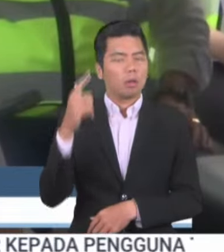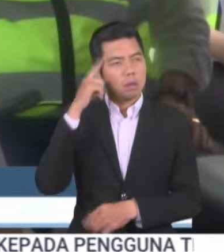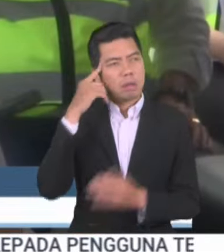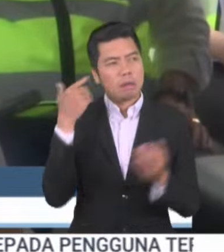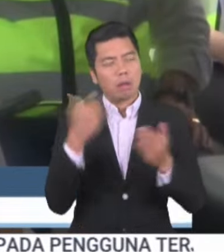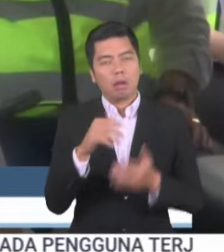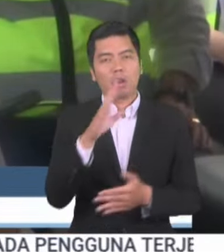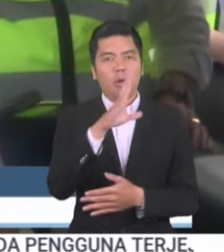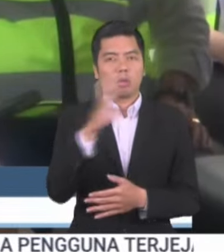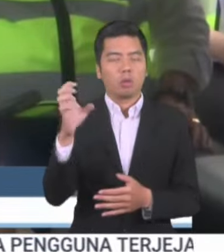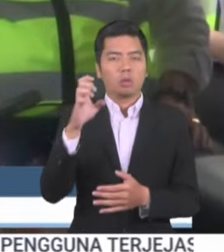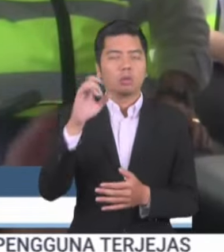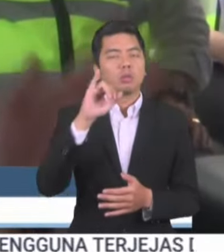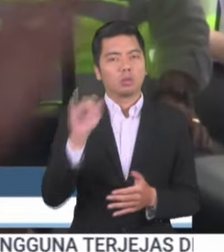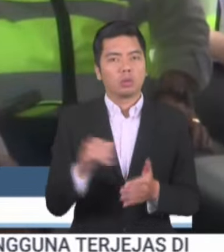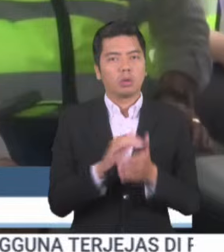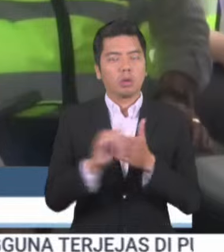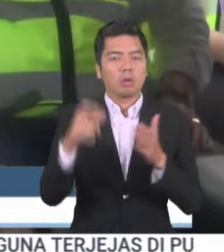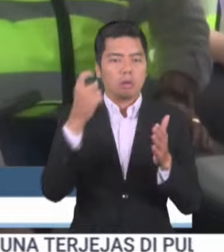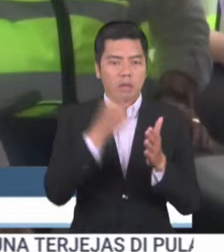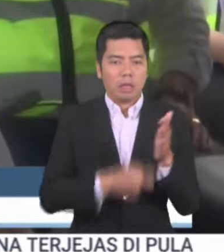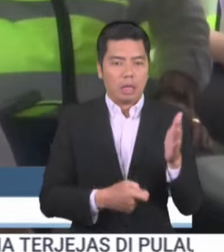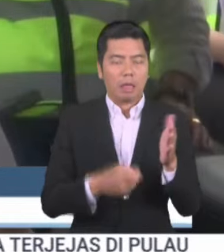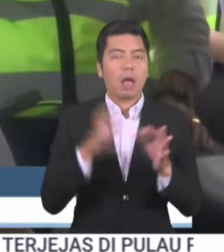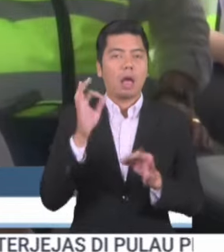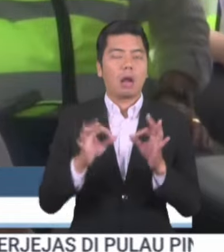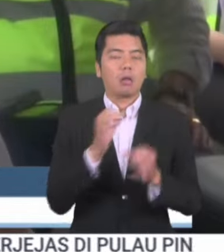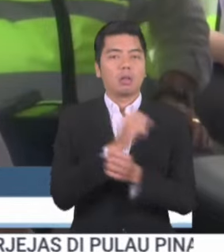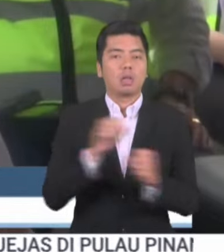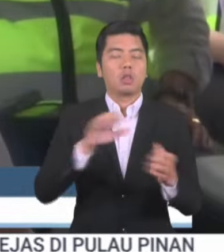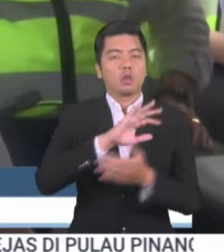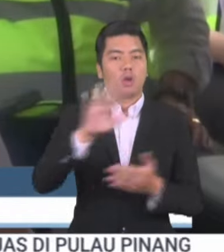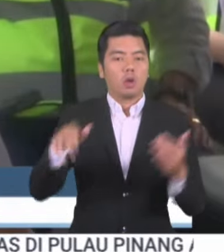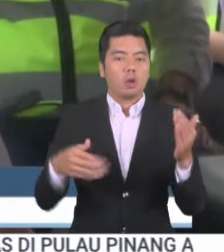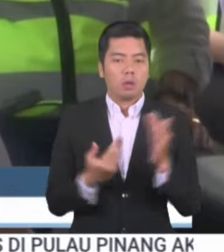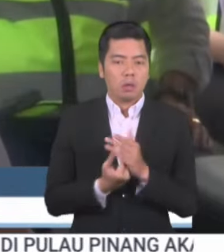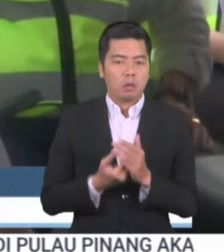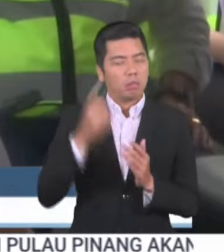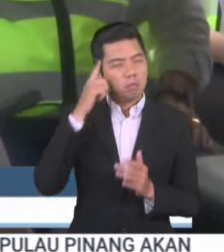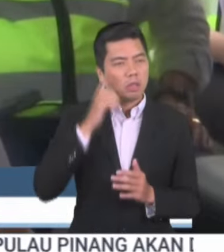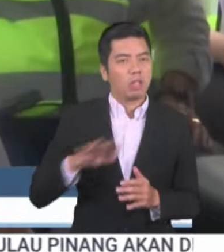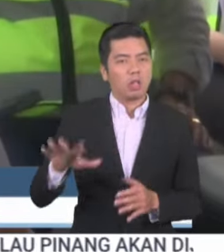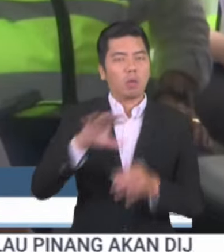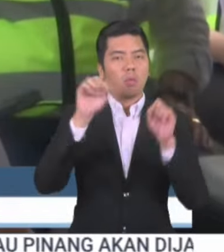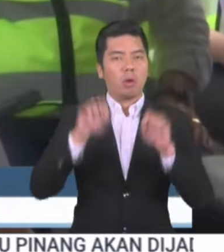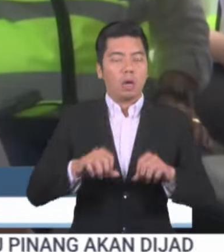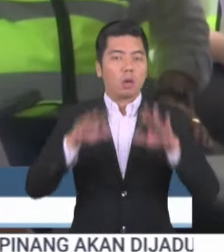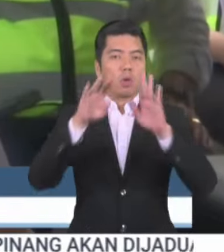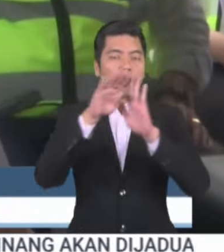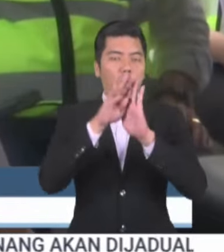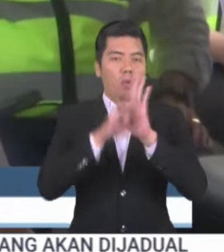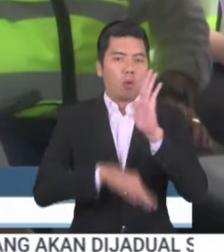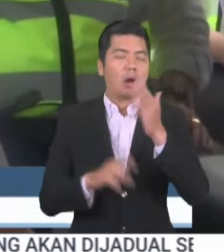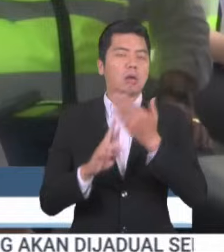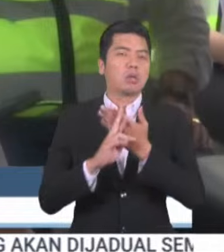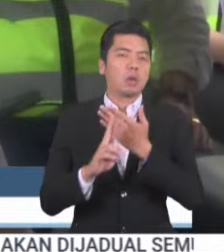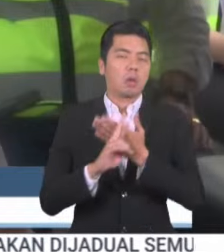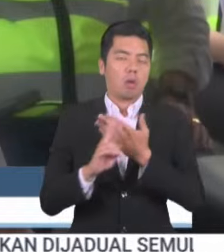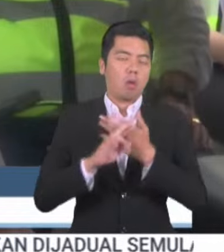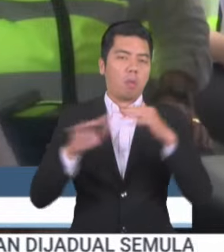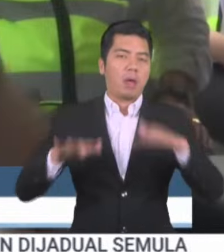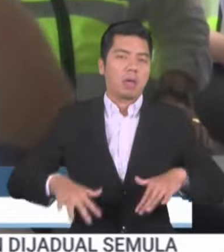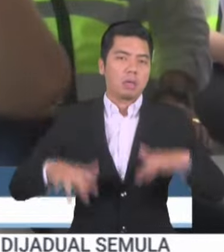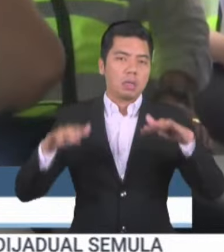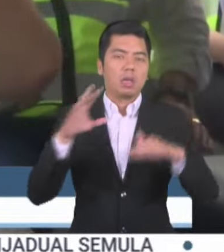RM500 juta dan kalau kesiap keseluruhan, ianya dijangka akan dapat mengurangkan risiko banjir dan dapat